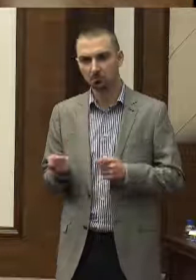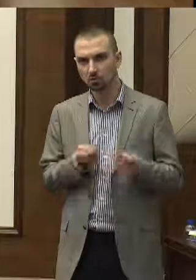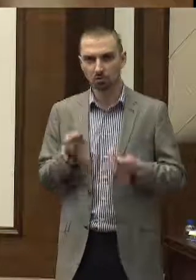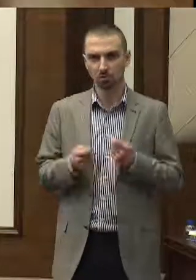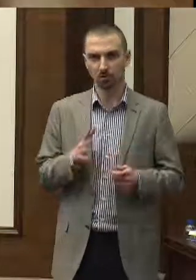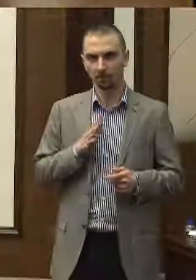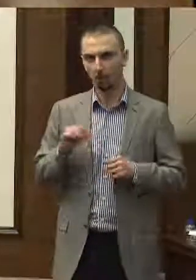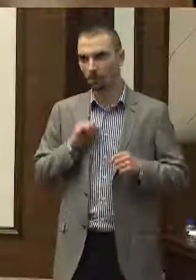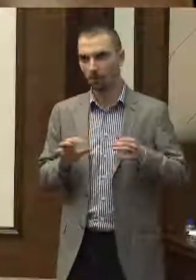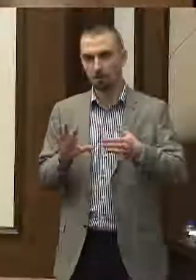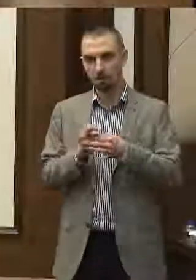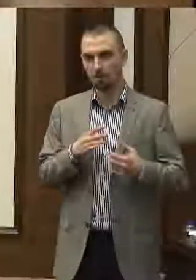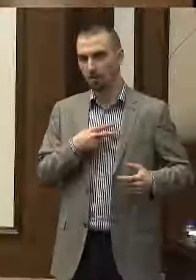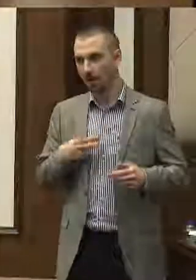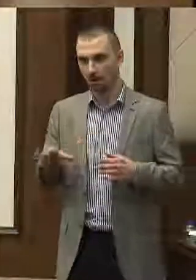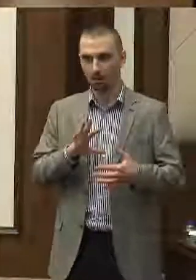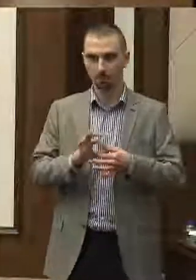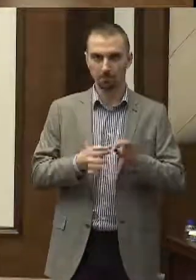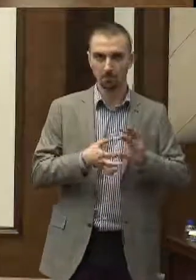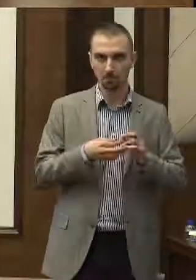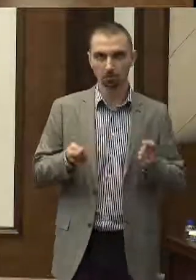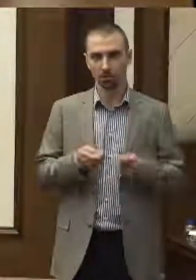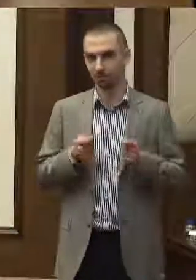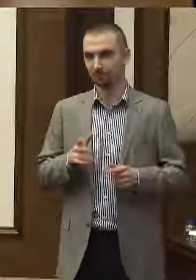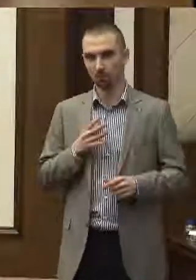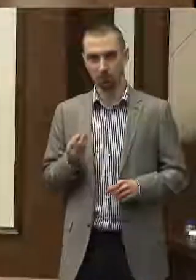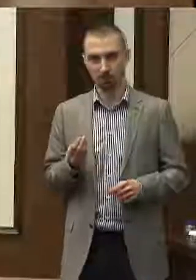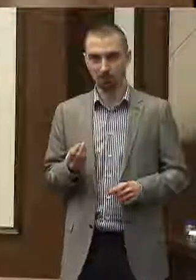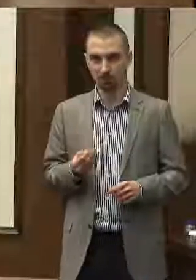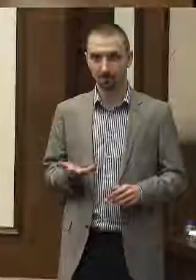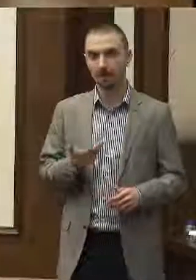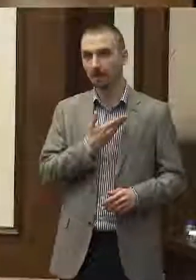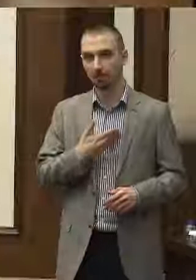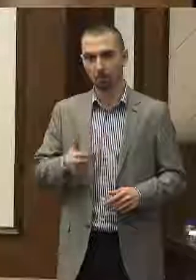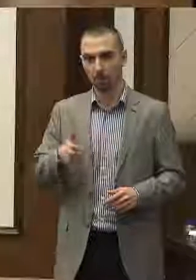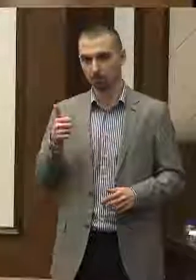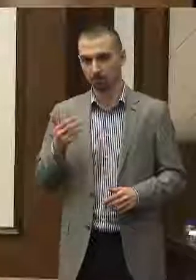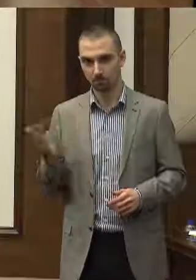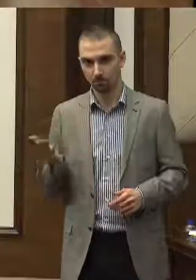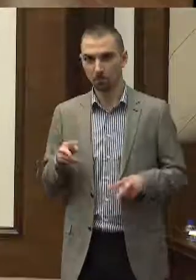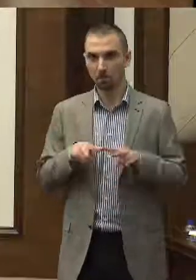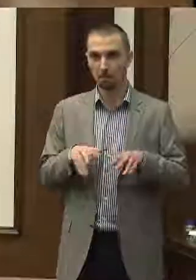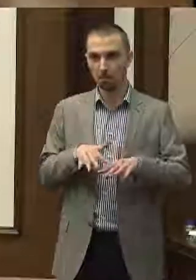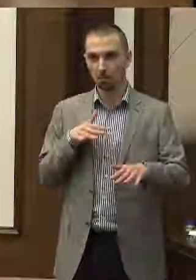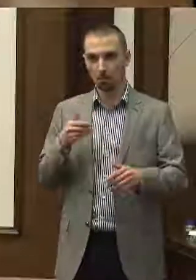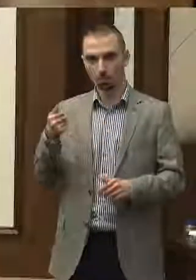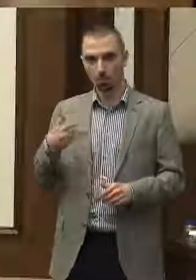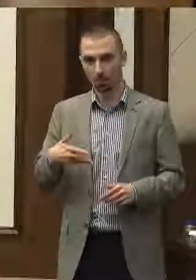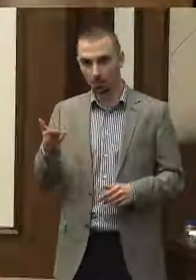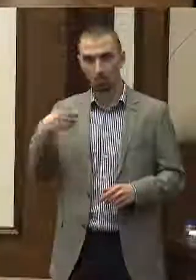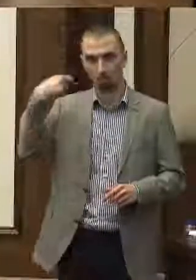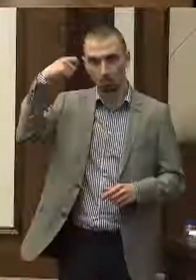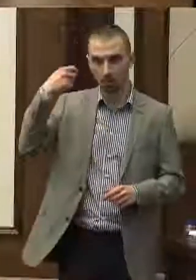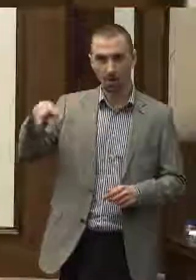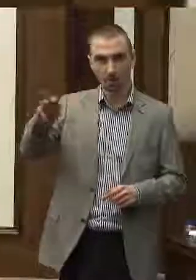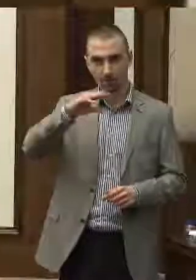ve üniversiteyle beraber, belediyeyle beraber. Devamını ben de diliyorum. Buyurun efendim. Sayın Başkanım, Sayın Meclis Üyeleri, Sayın